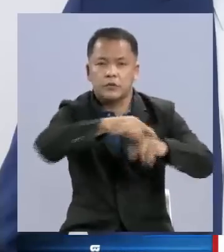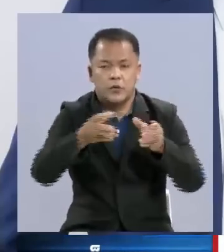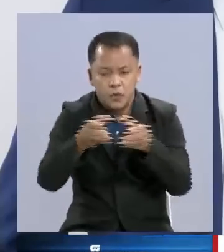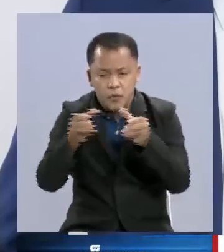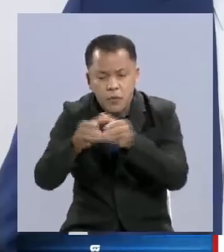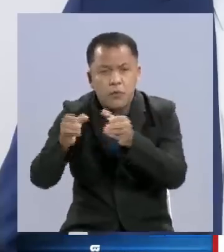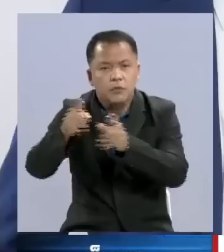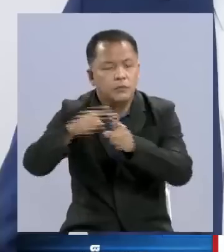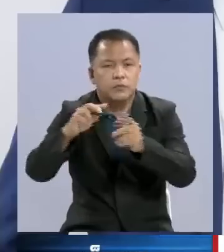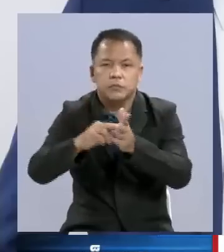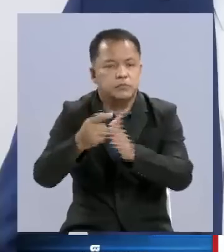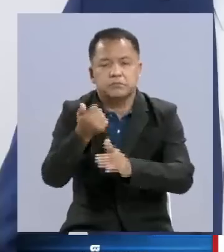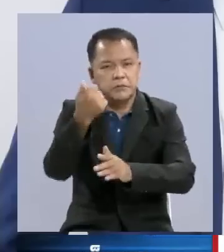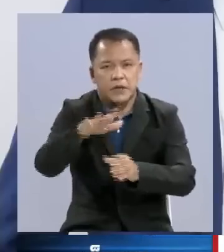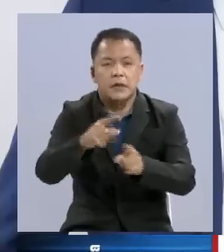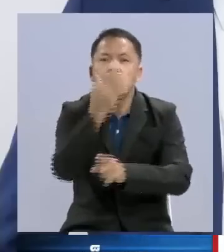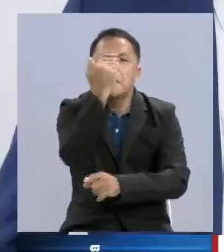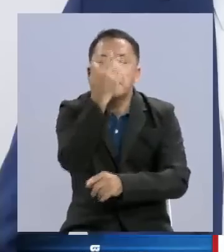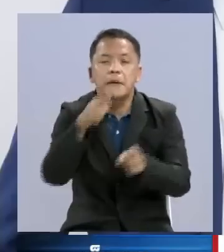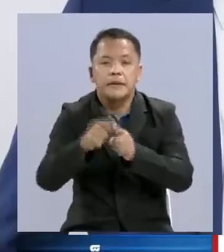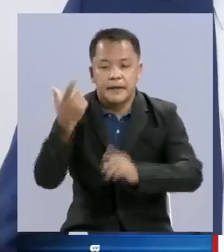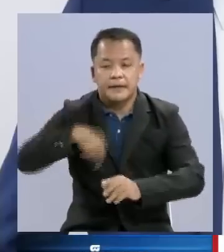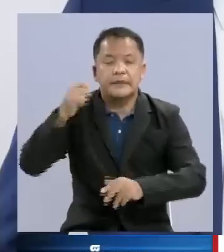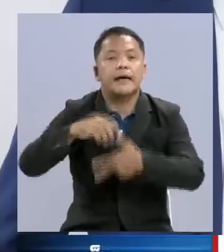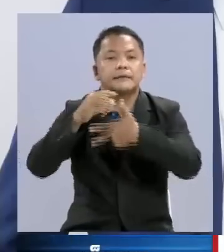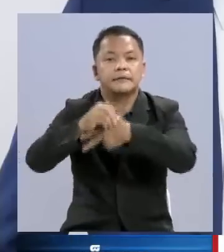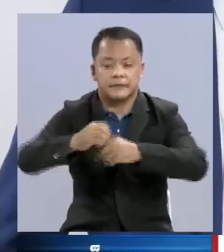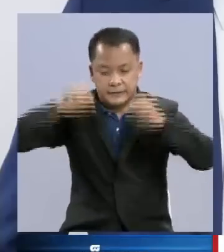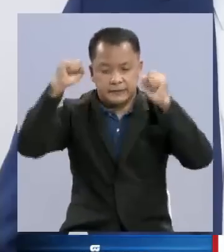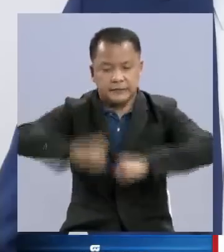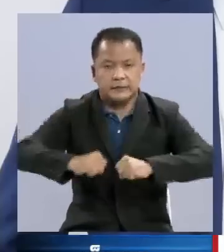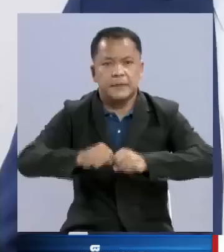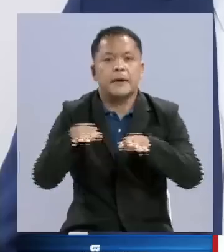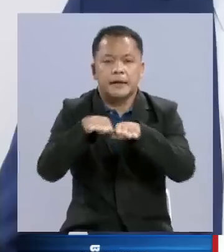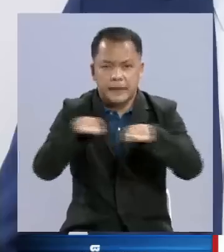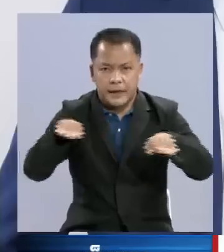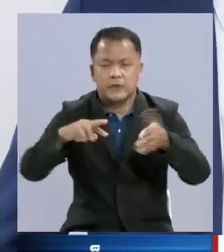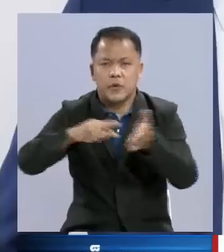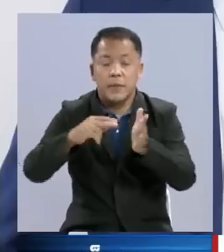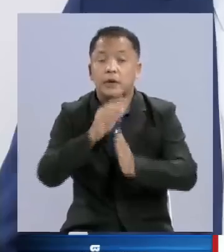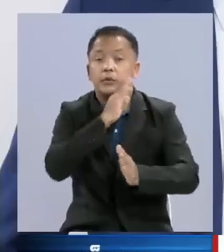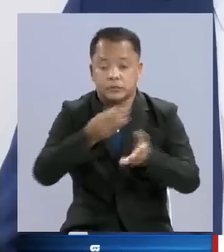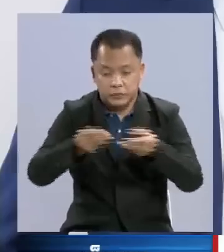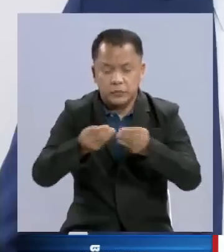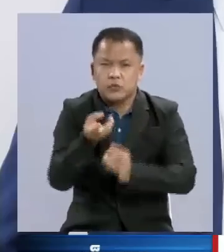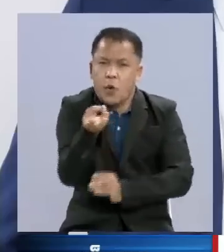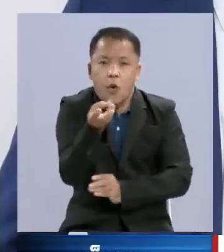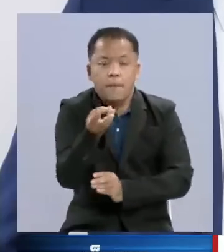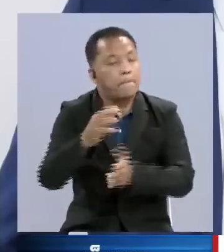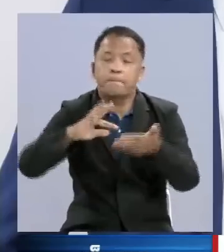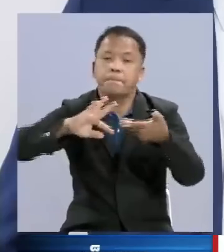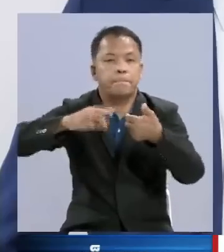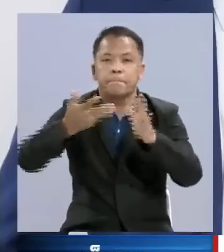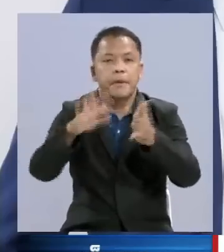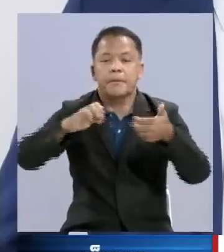ปมไหนก็ไม่หวานคอแรงเพราะอะไรเพราะศาลฎีกาตัดสินเป็นบรรทัดฐานว่าถ้าถือหุ้นน้อยก็ไม่มีผลต่อ